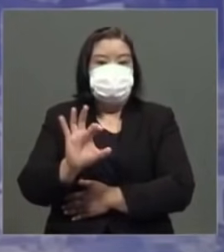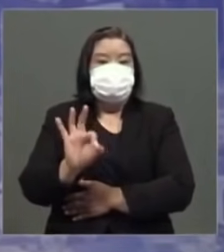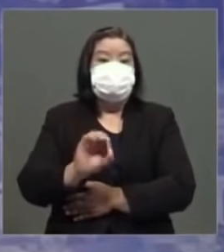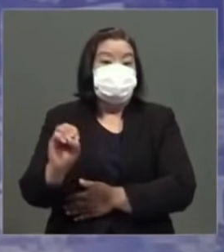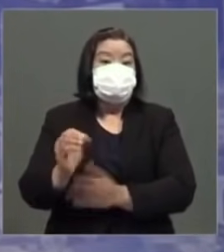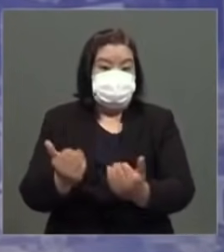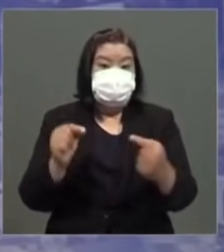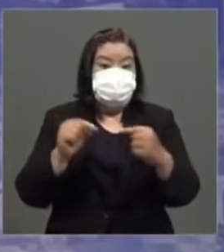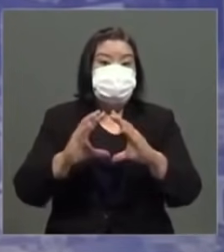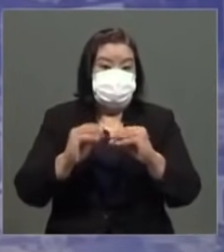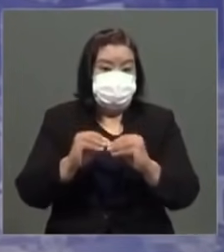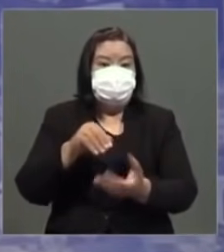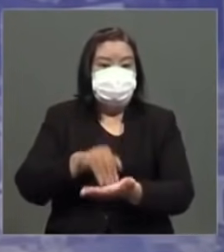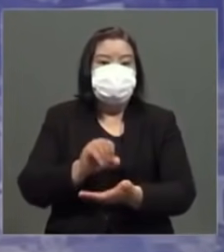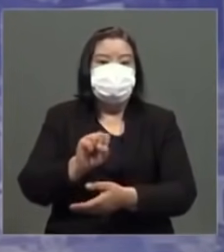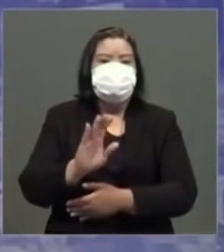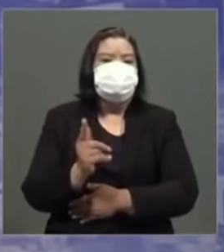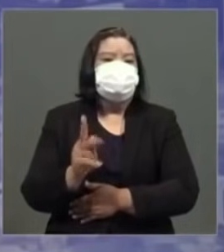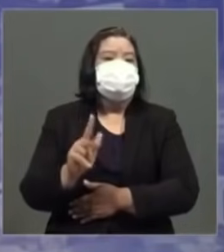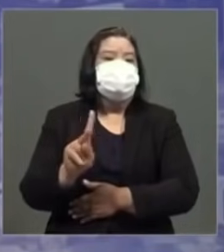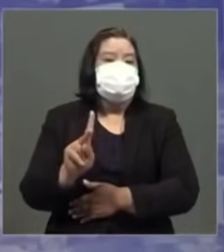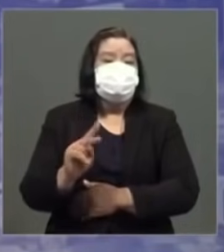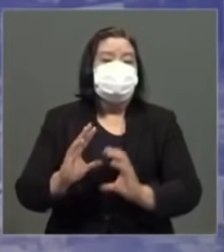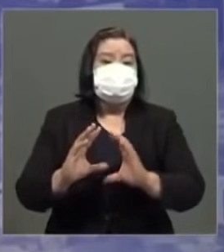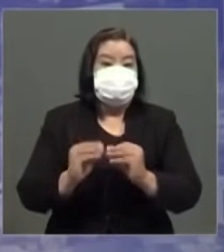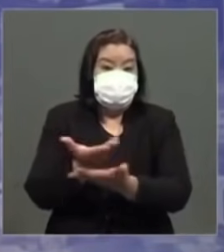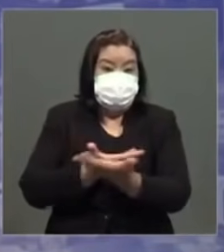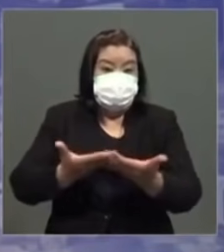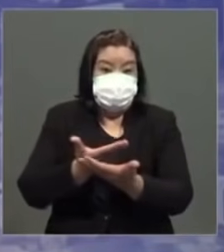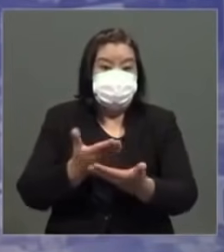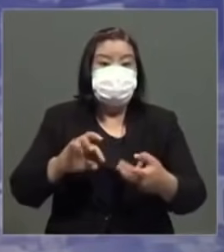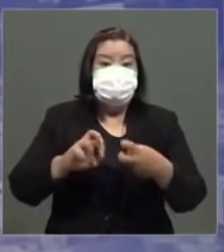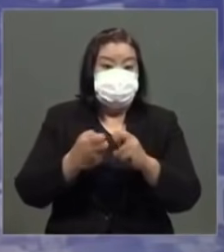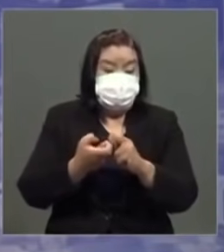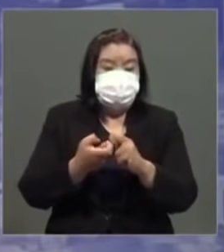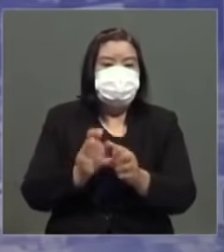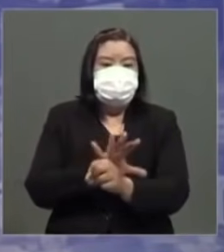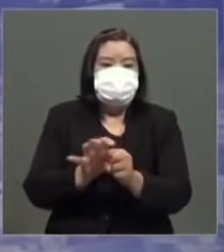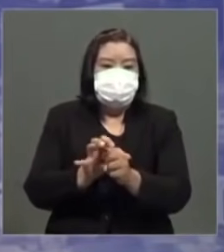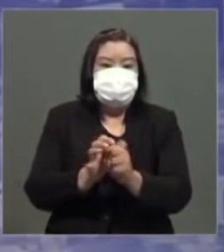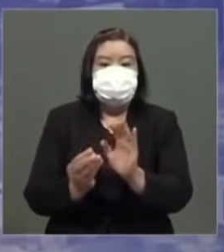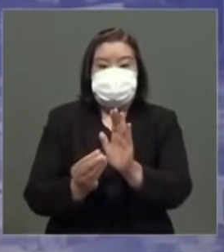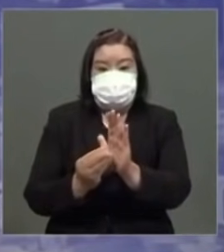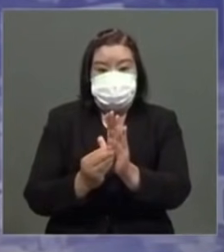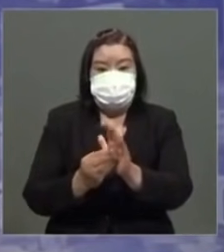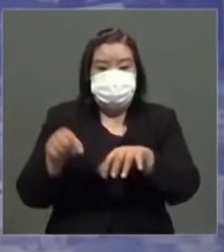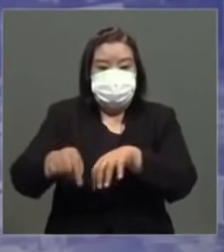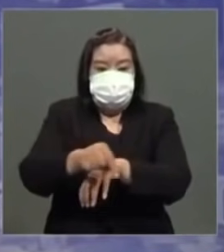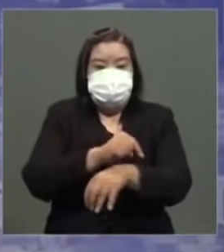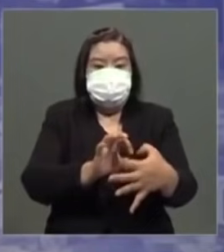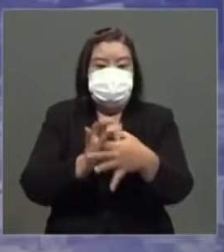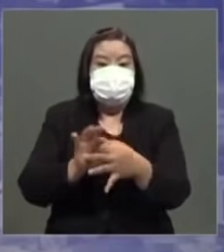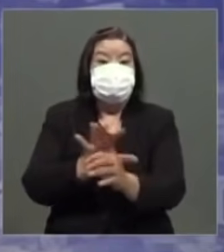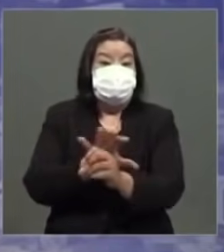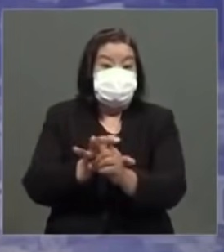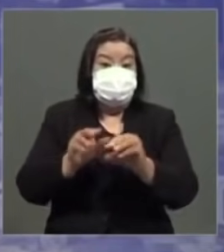เป็นการประชุมสปกสปคและศูนย์บูรณาการสถานการณ์กรุงเทพมหานครและปริมณฑลที่เกี่ยวข้องกับโควิด-19 นะ